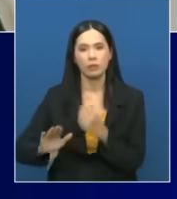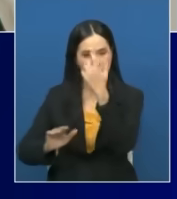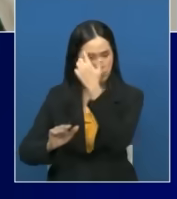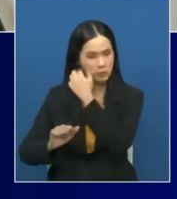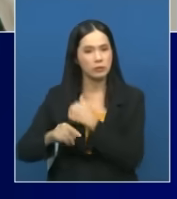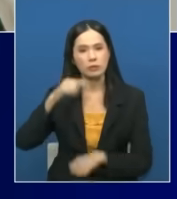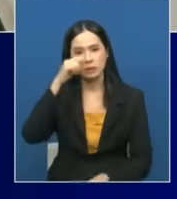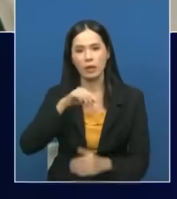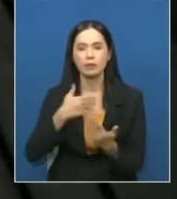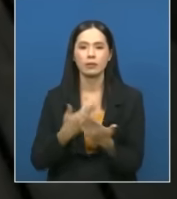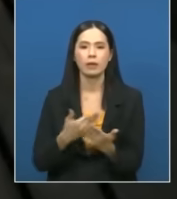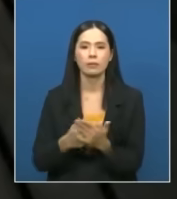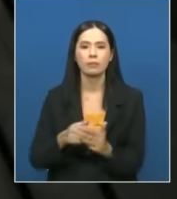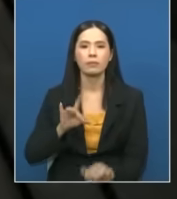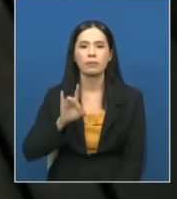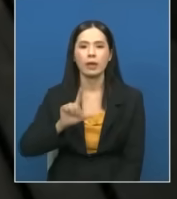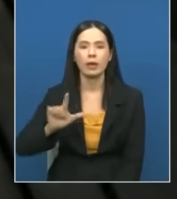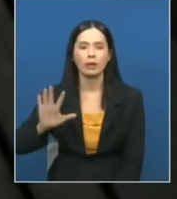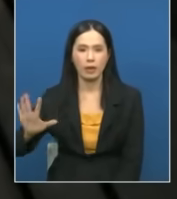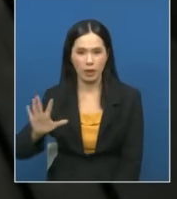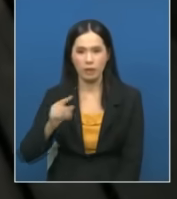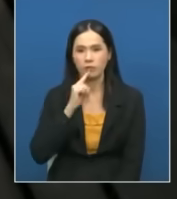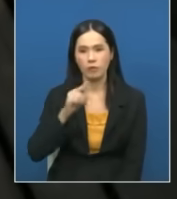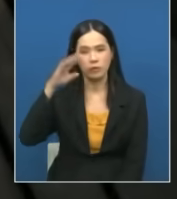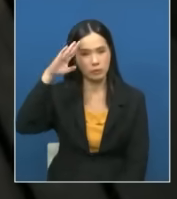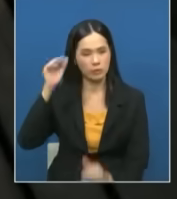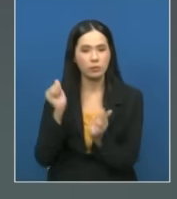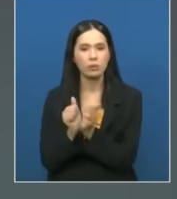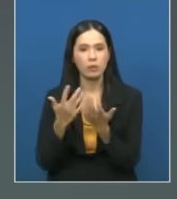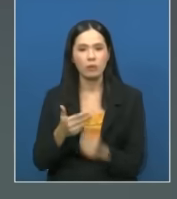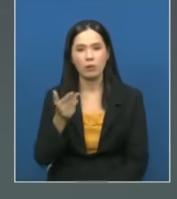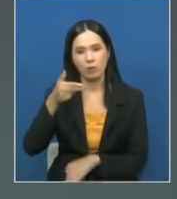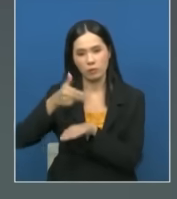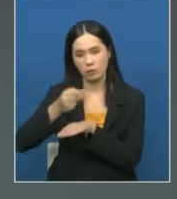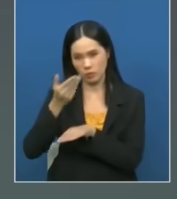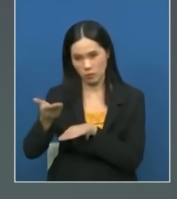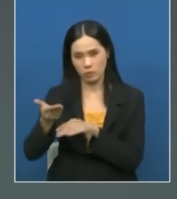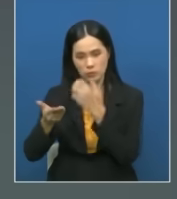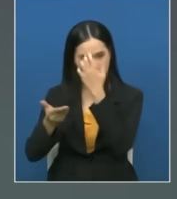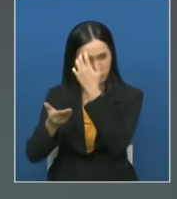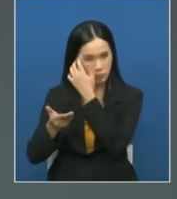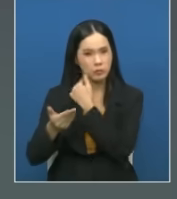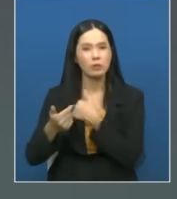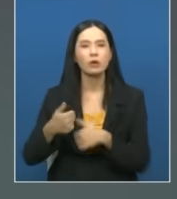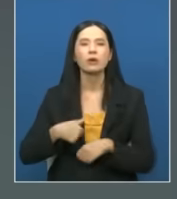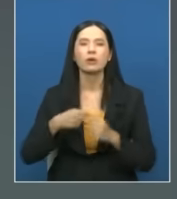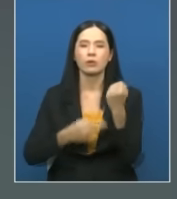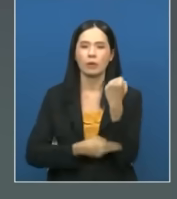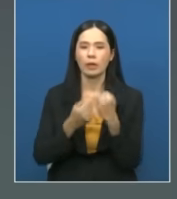าณ8.5 ล้านไปแจ้งความเอาไว้แล้วค่ะพร้อมกับขอภาพกล้องวงจรปิดจากทางโรงแรมที่พักในจังห